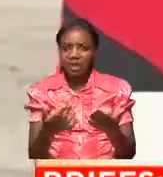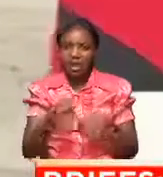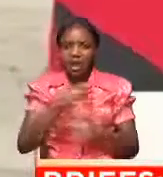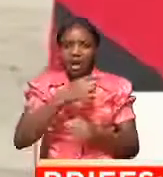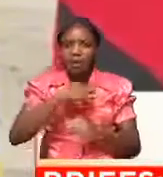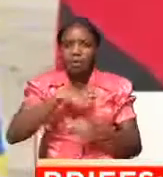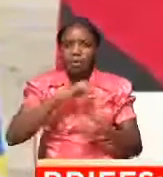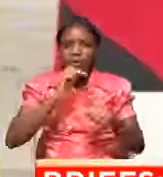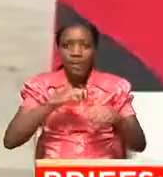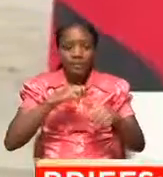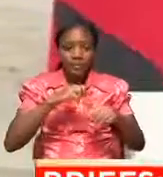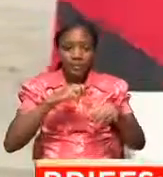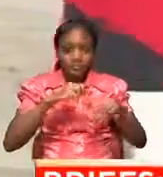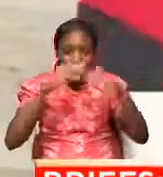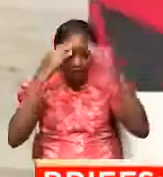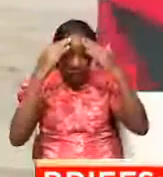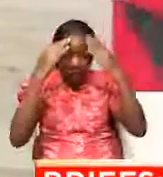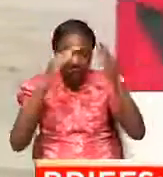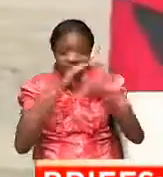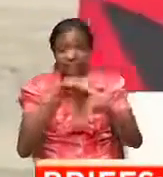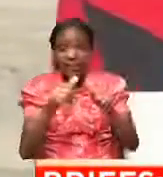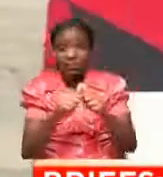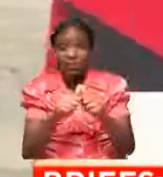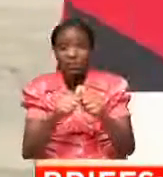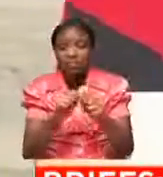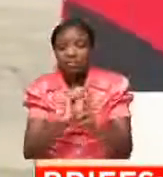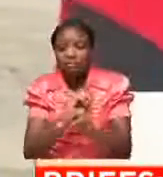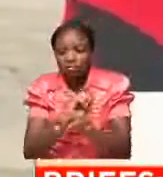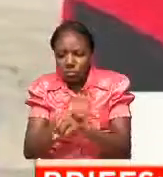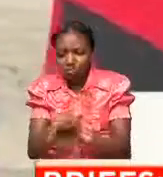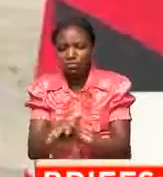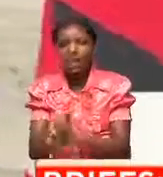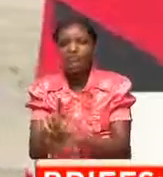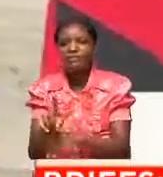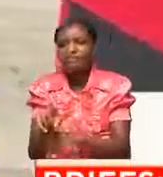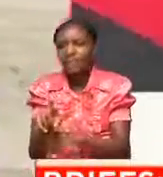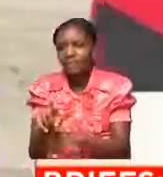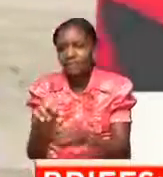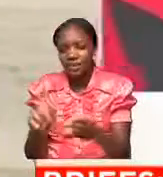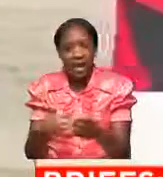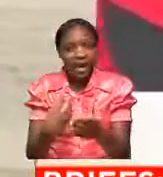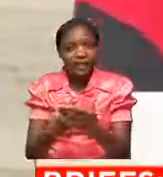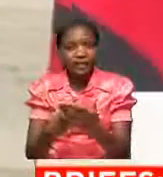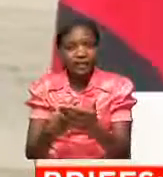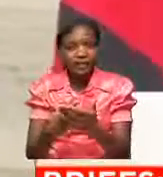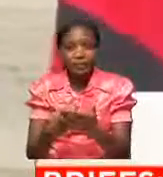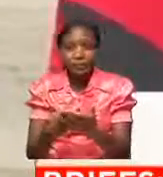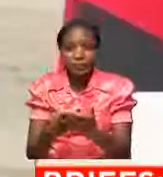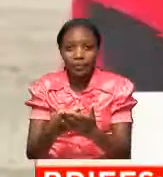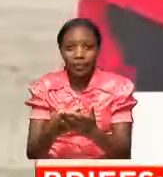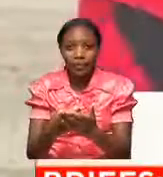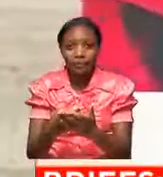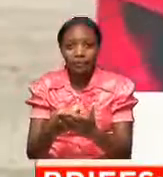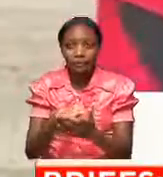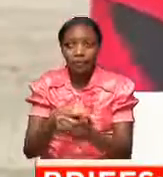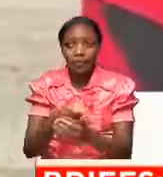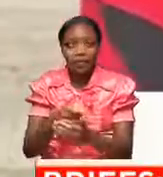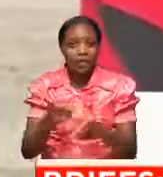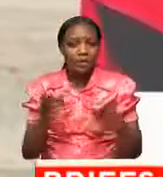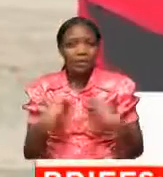Tuangalie janga lipi ni kubwa zaidi, la kuweza kukosa kuswali tarawee kwa